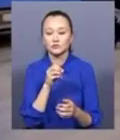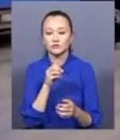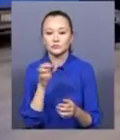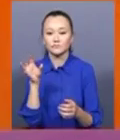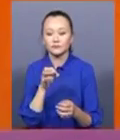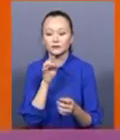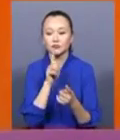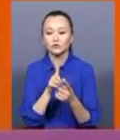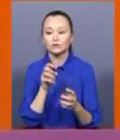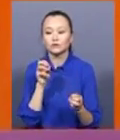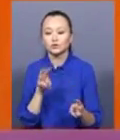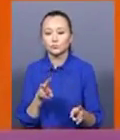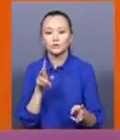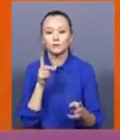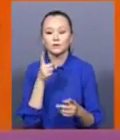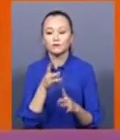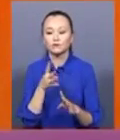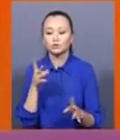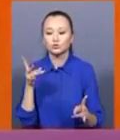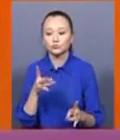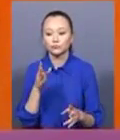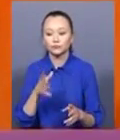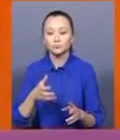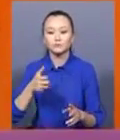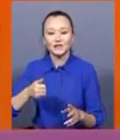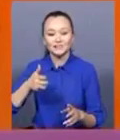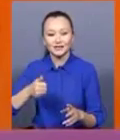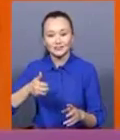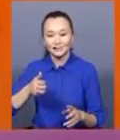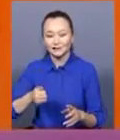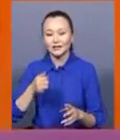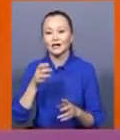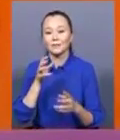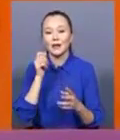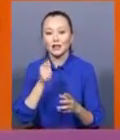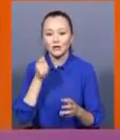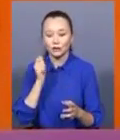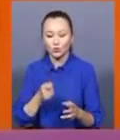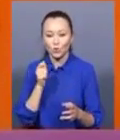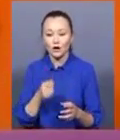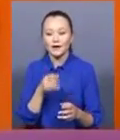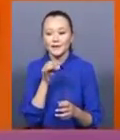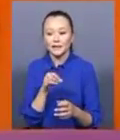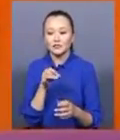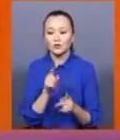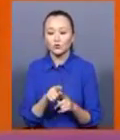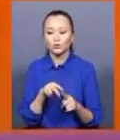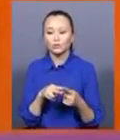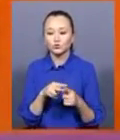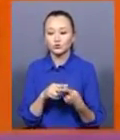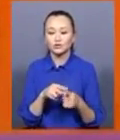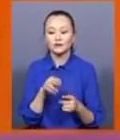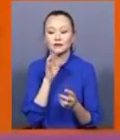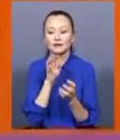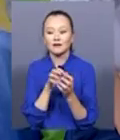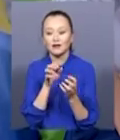они столкнутся. Это в первую очередь нужны будут плоскогубцы, также молоток. И вот такой вот ключ, крокодил, ну кто